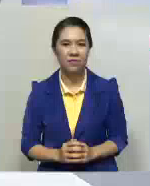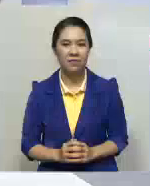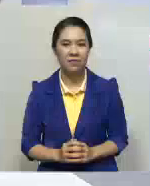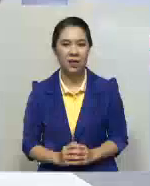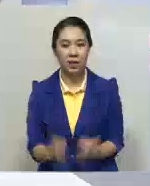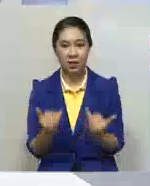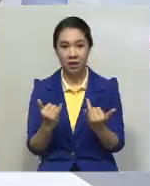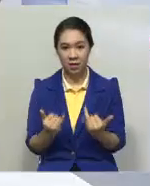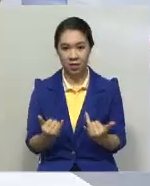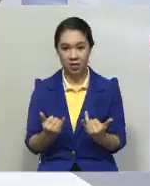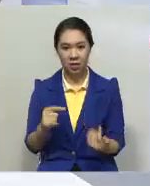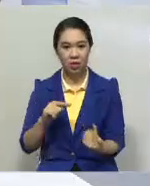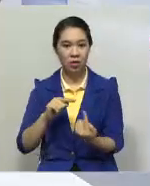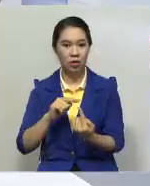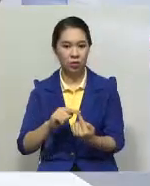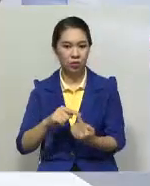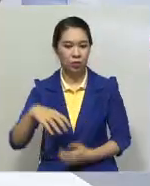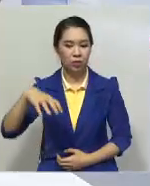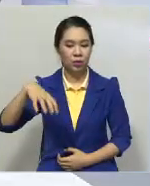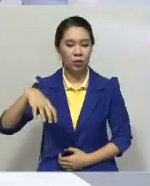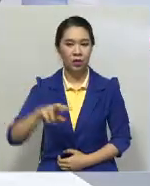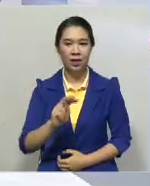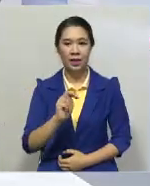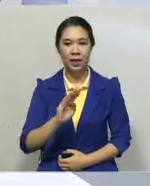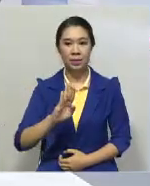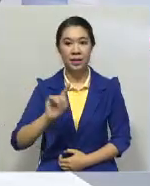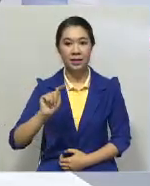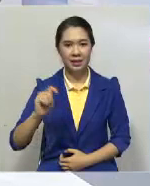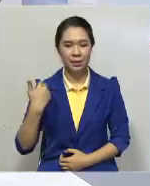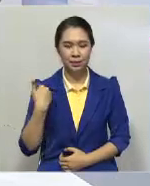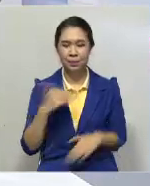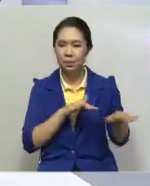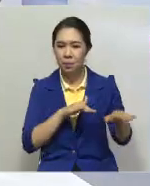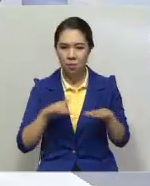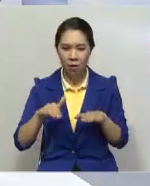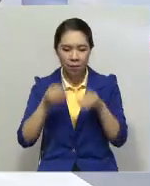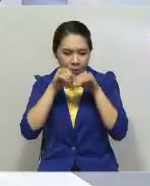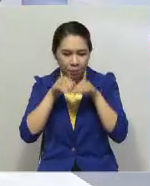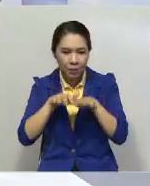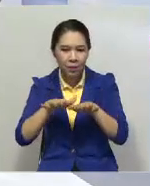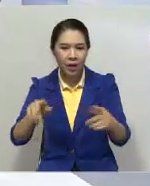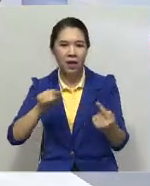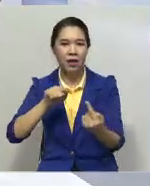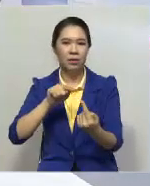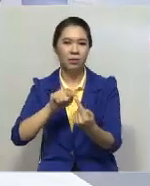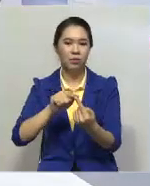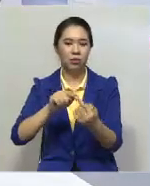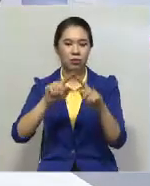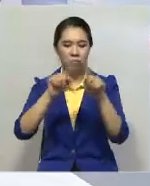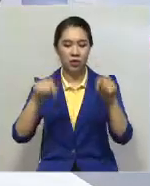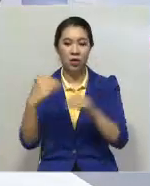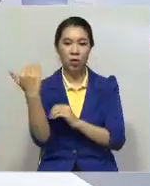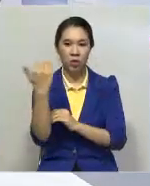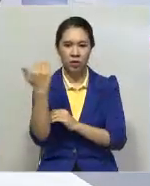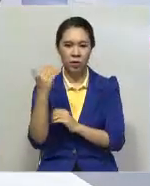คุณผู้ชมครับขณะนี้สถานีวิทยุโทรทัศน์แห่งประเทศไทย NBT นะครับมีความพร้อมในการแพร่ภาพโทรทัศน์ในระบบดิจิตอลอย่างเต็มรูปแบบ